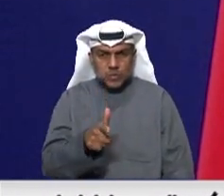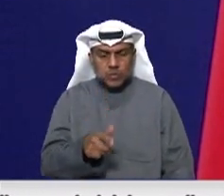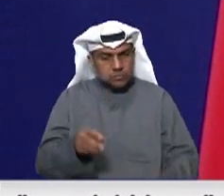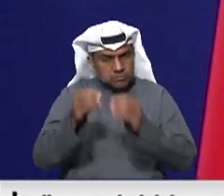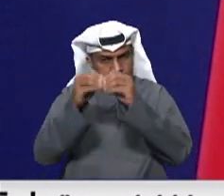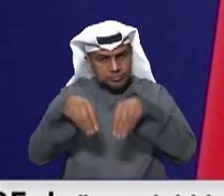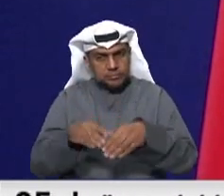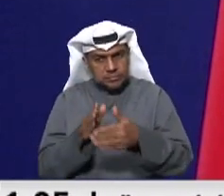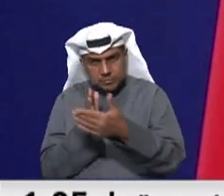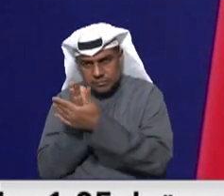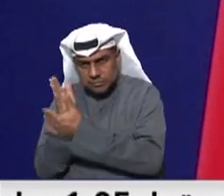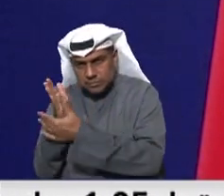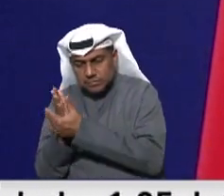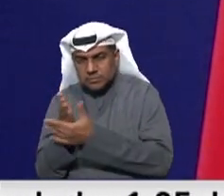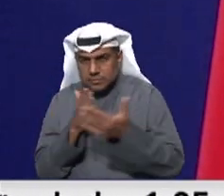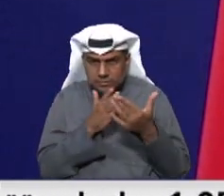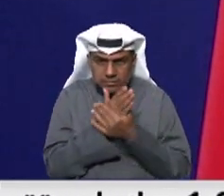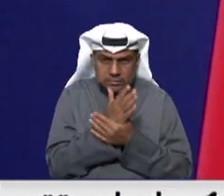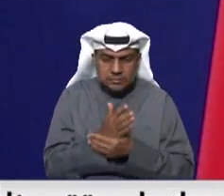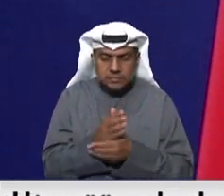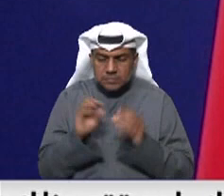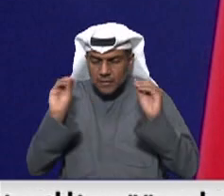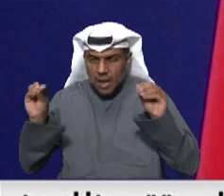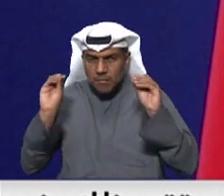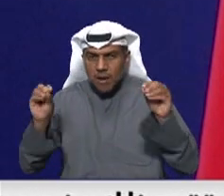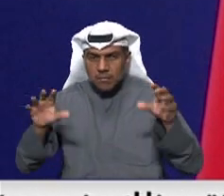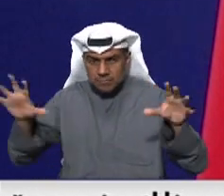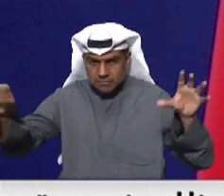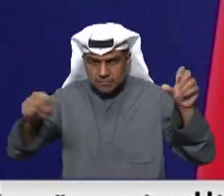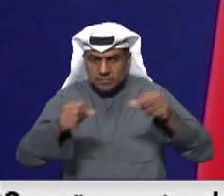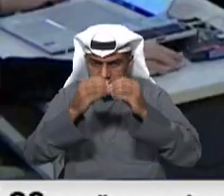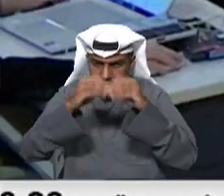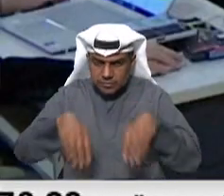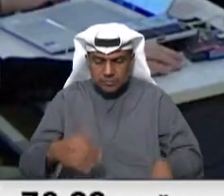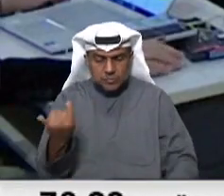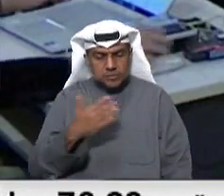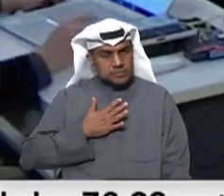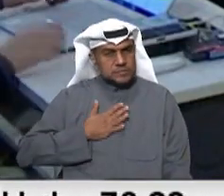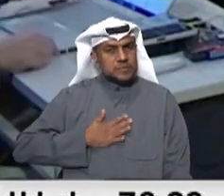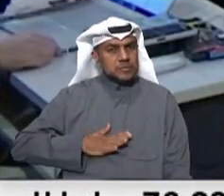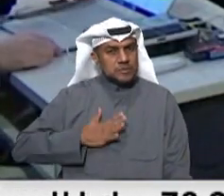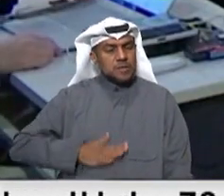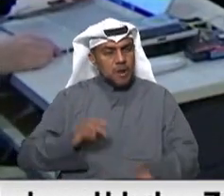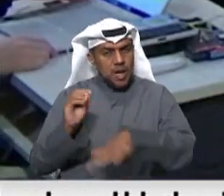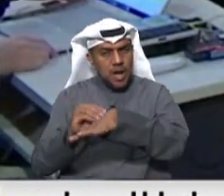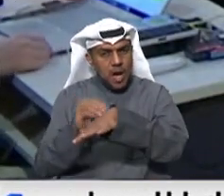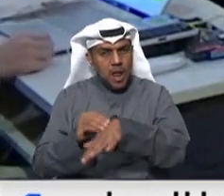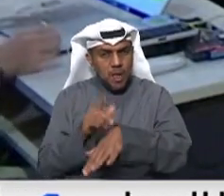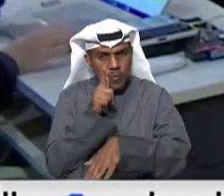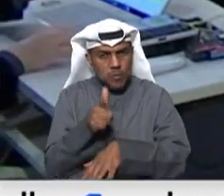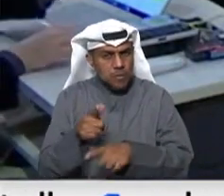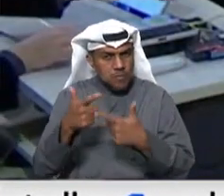خفض التوتر داعيه الطرفين الى ممارسه ضبط النفس وتجنب التصعيد